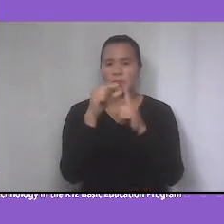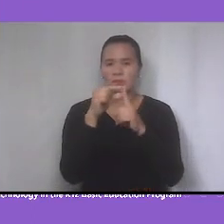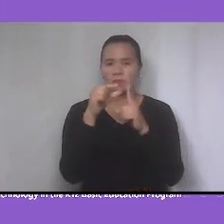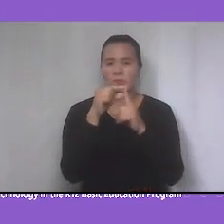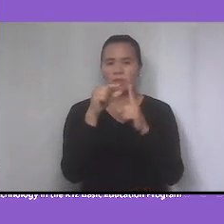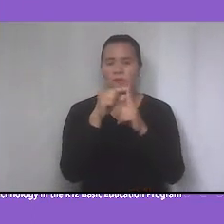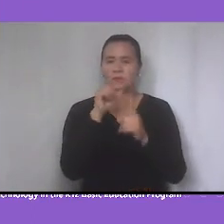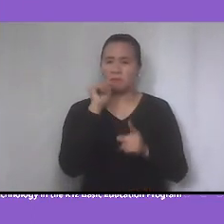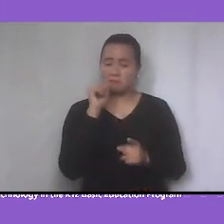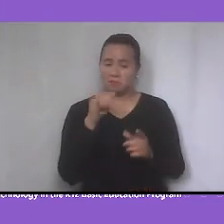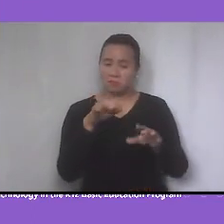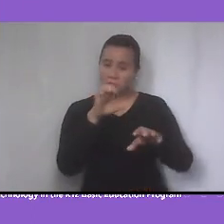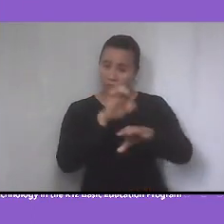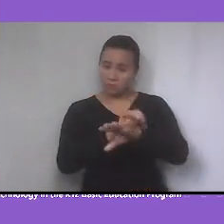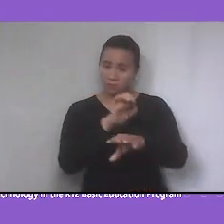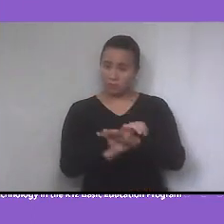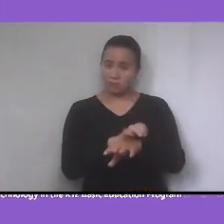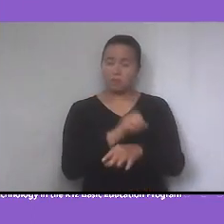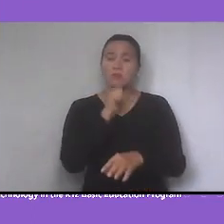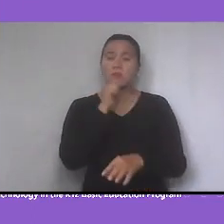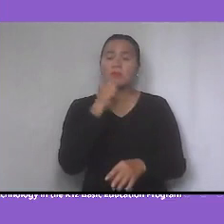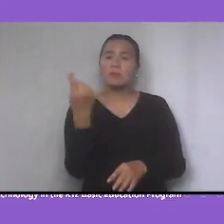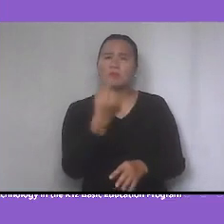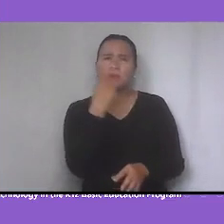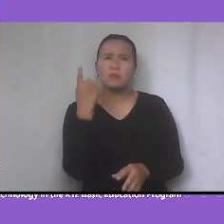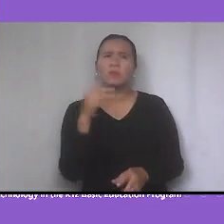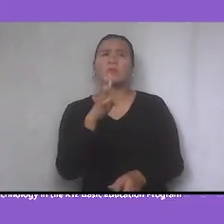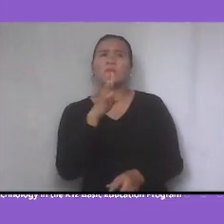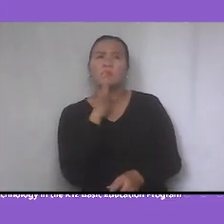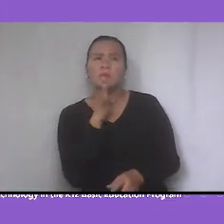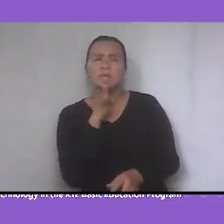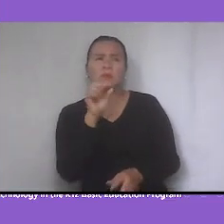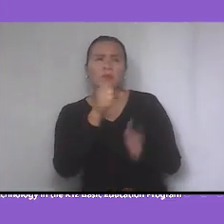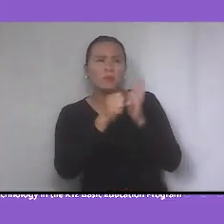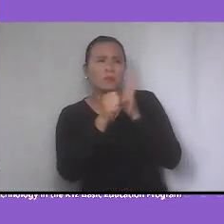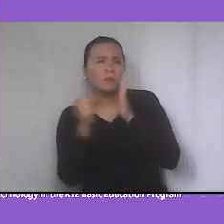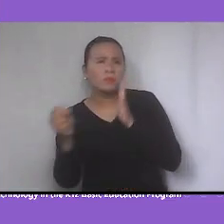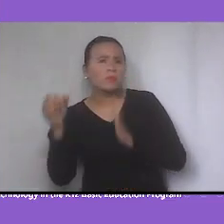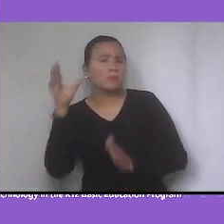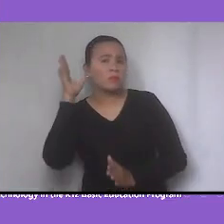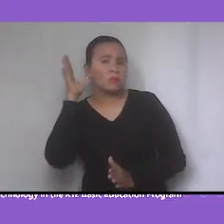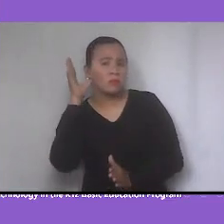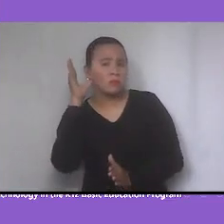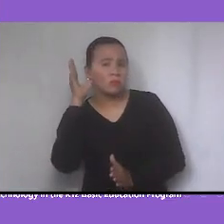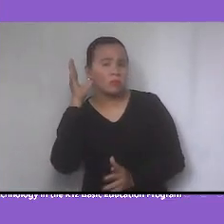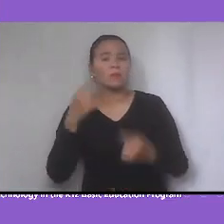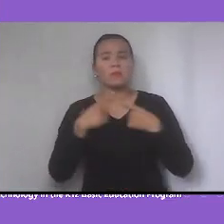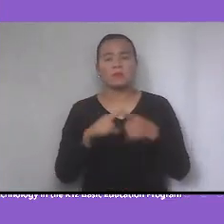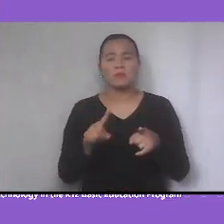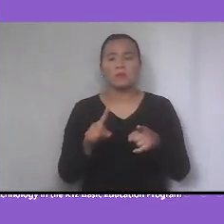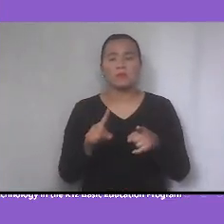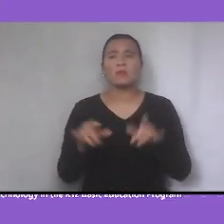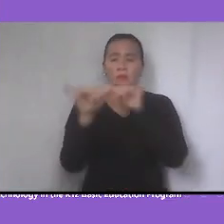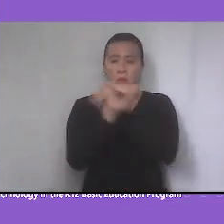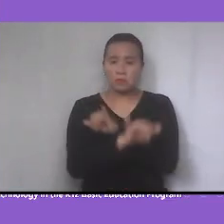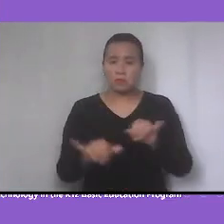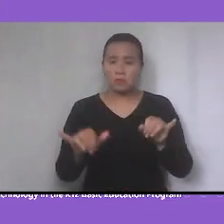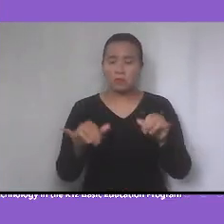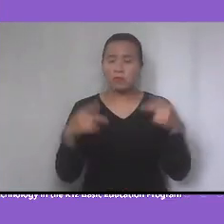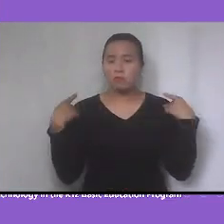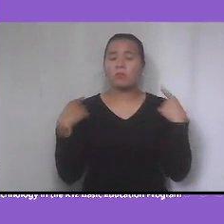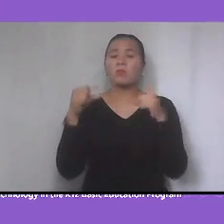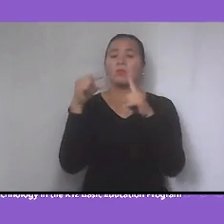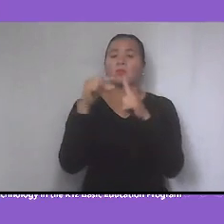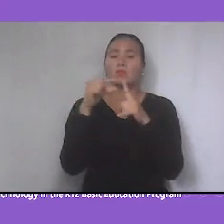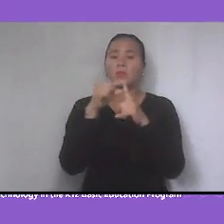wikang English, hindi lang sounding out ang ginagawa, pero meron rin tayong ginagamit na word families. Kadalasan itong nakikita sa